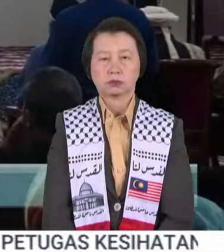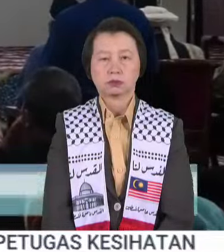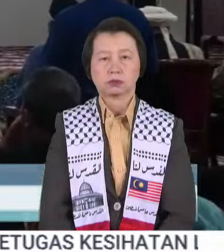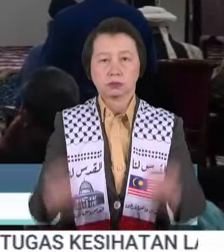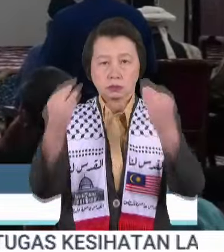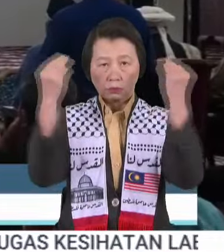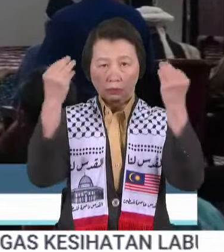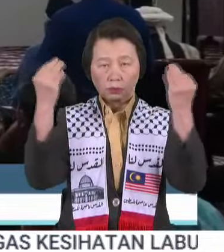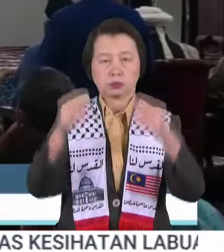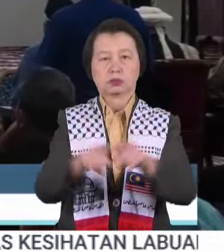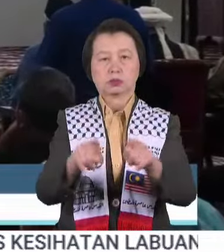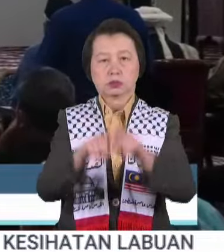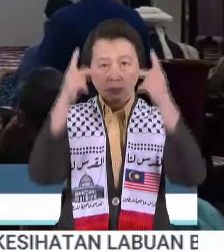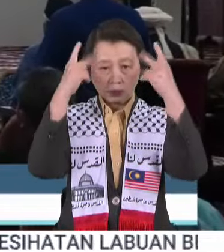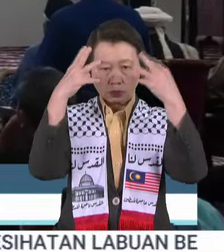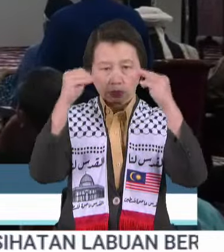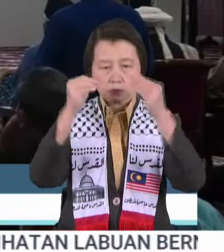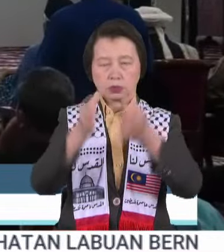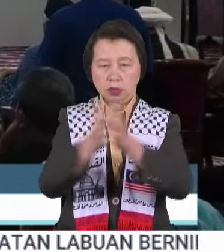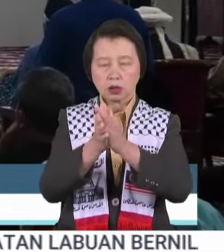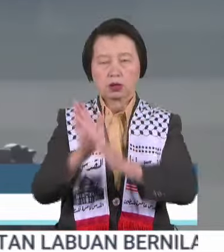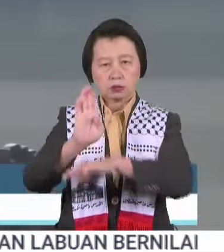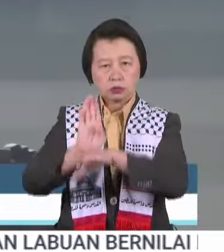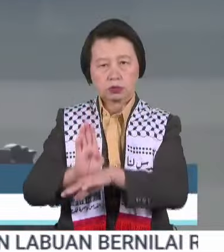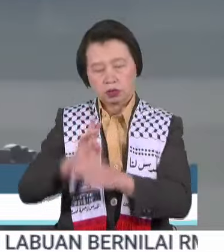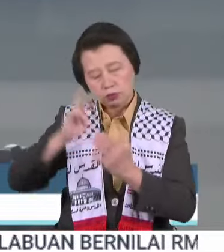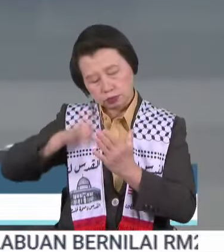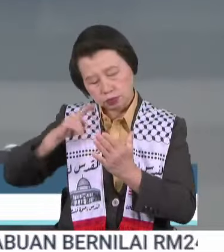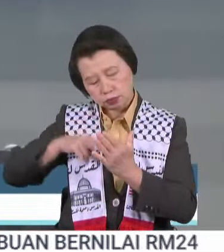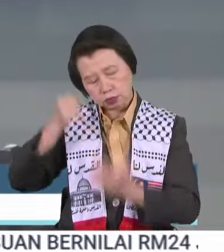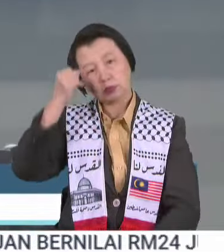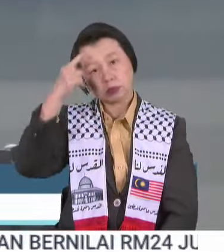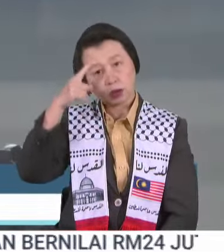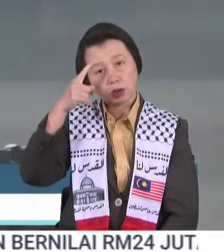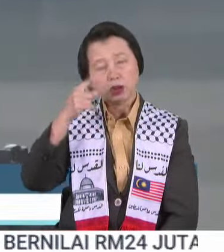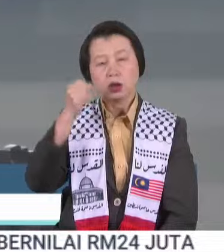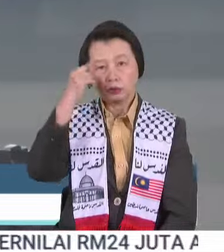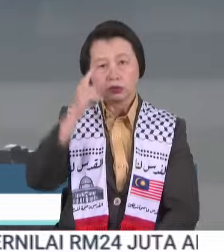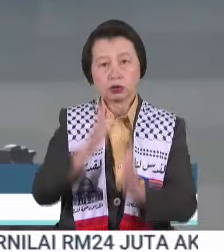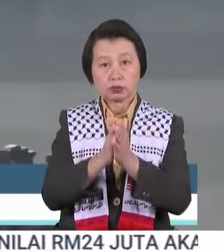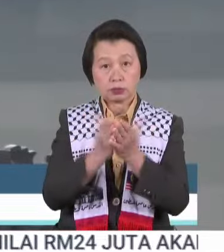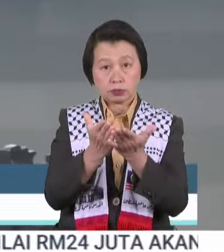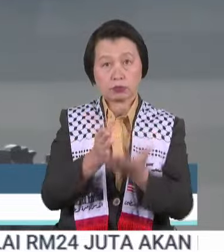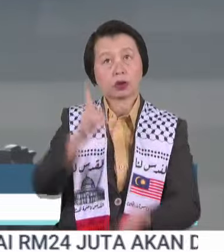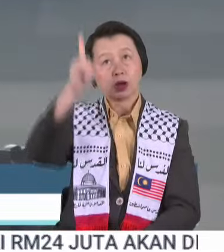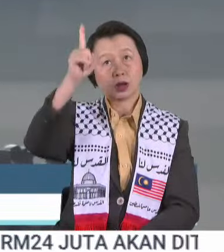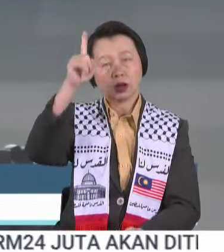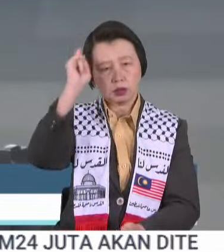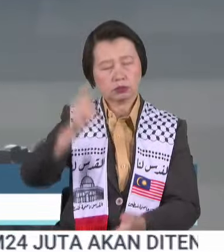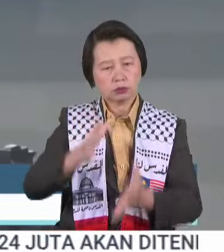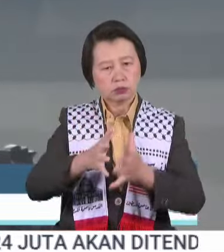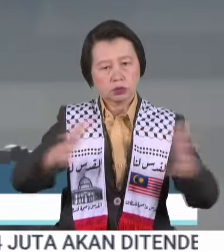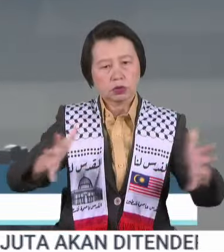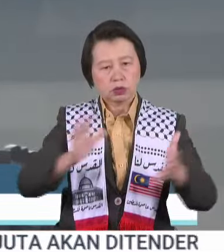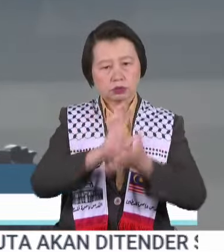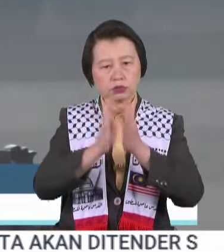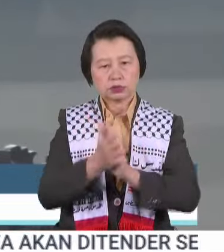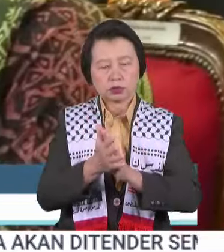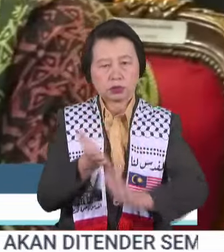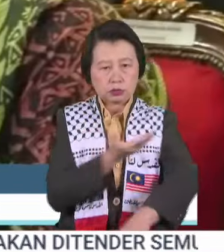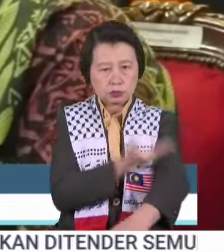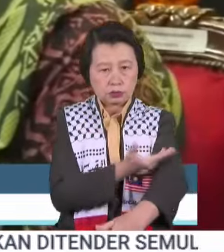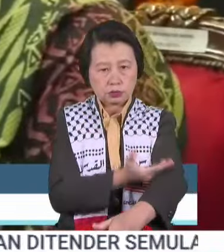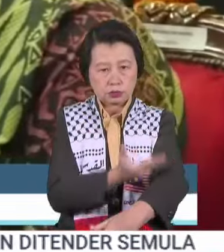Pada majlis sama, Perdana Menteri menyeru supaya budaya membaca, memahami dan menghayati Al-Quran terus diperluas bagi melahirkan